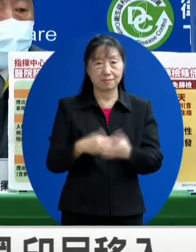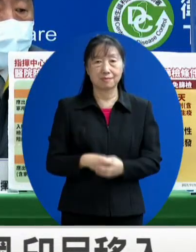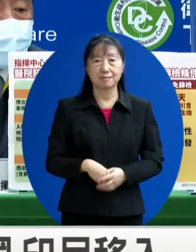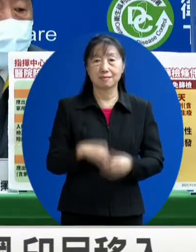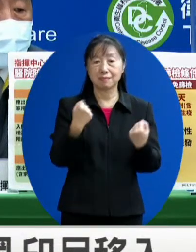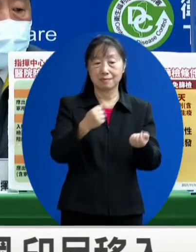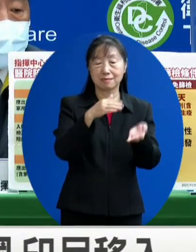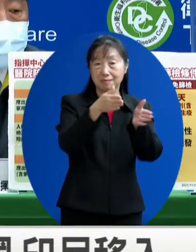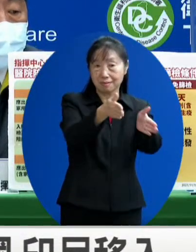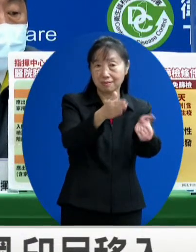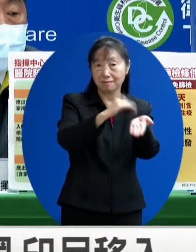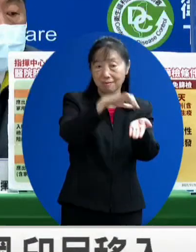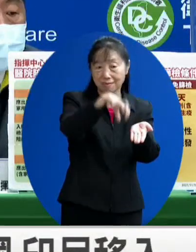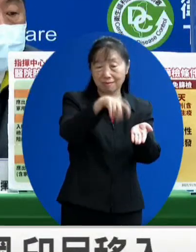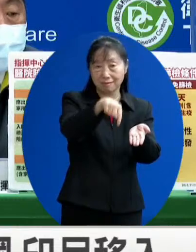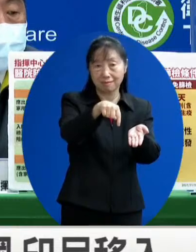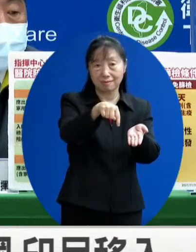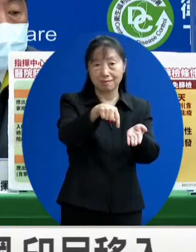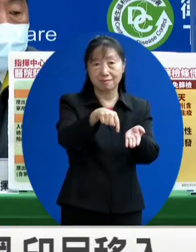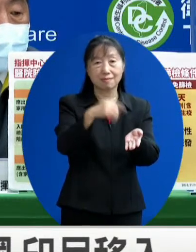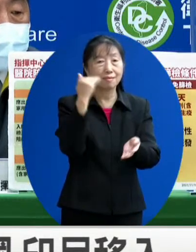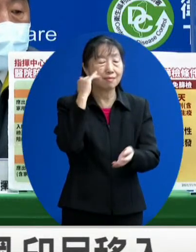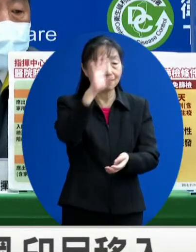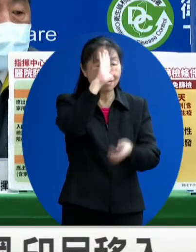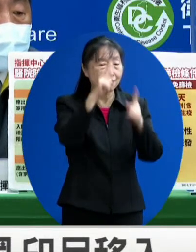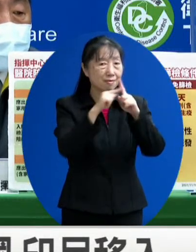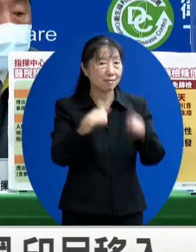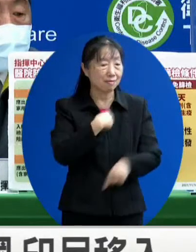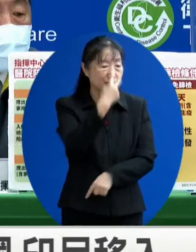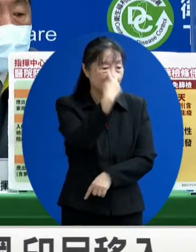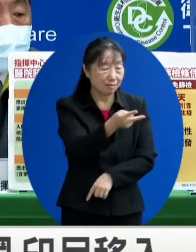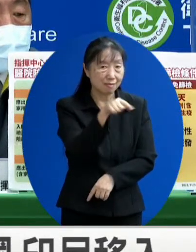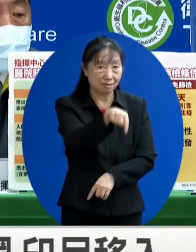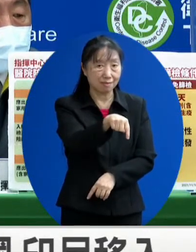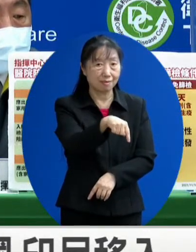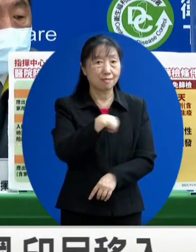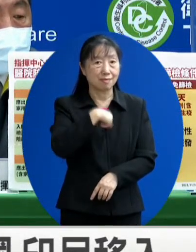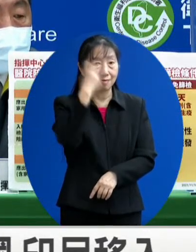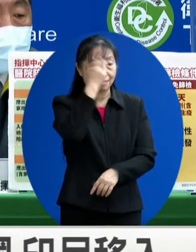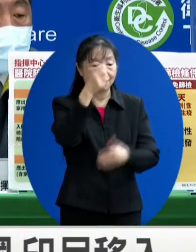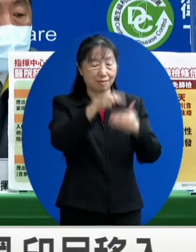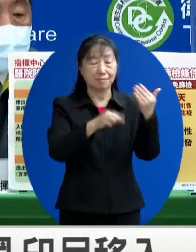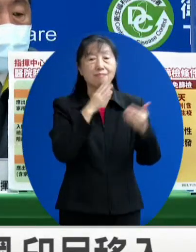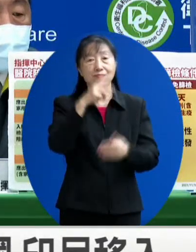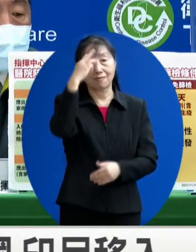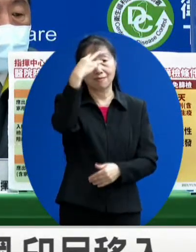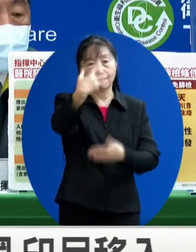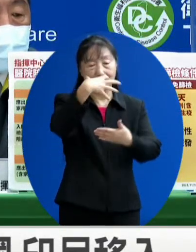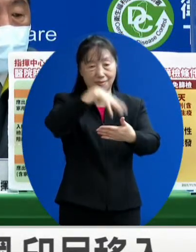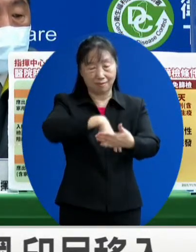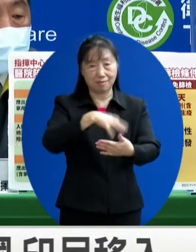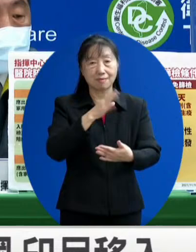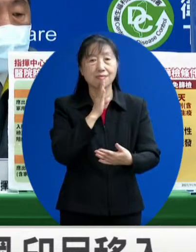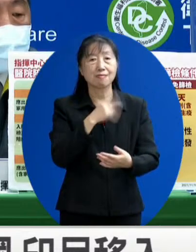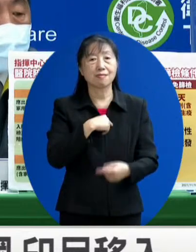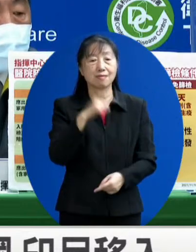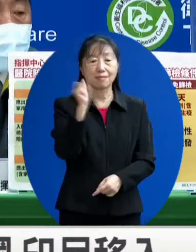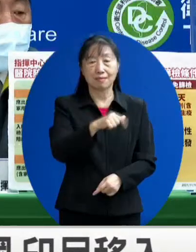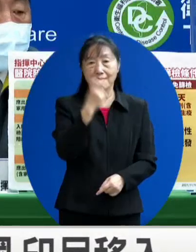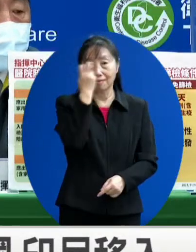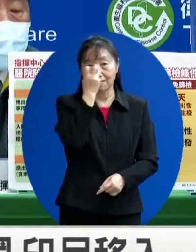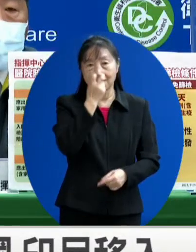院的部分探病者的话，他筛检的规定是3天内的自费抗原快